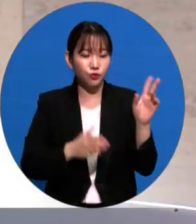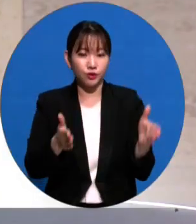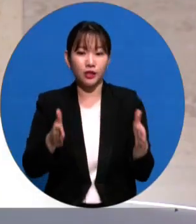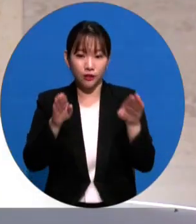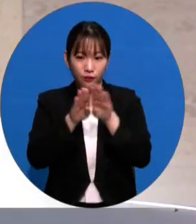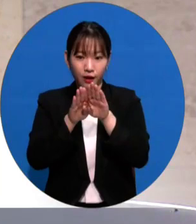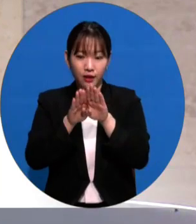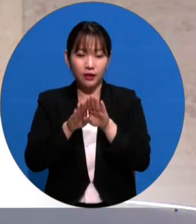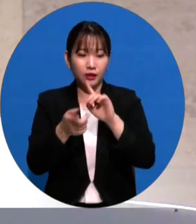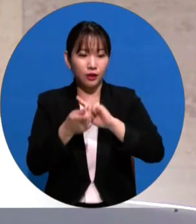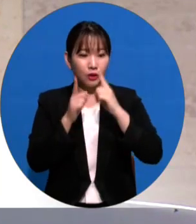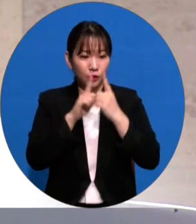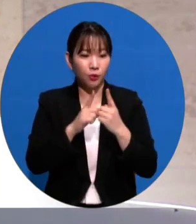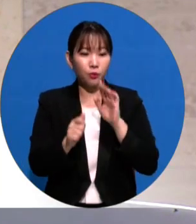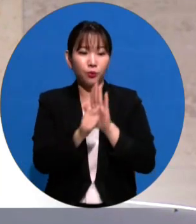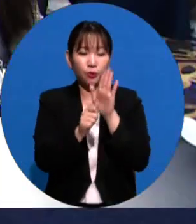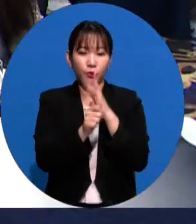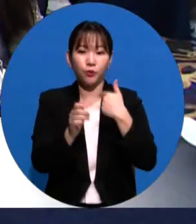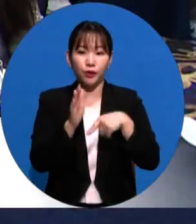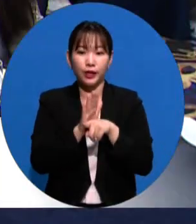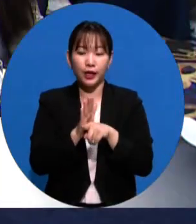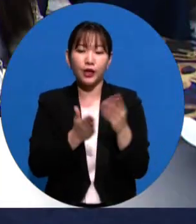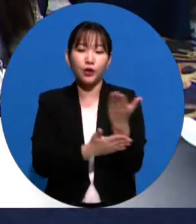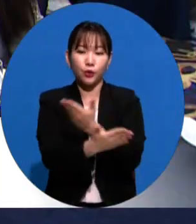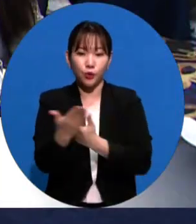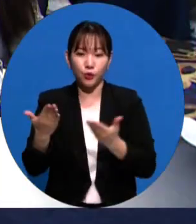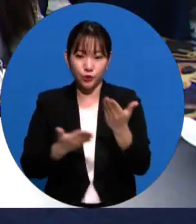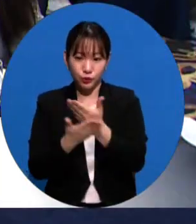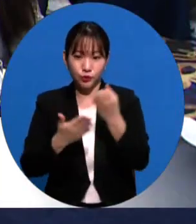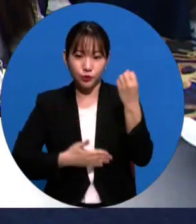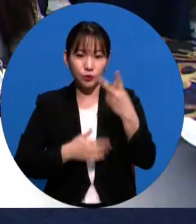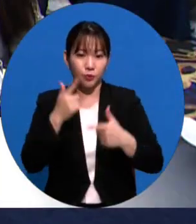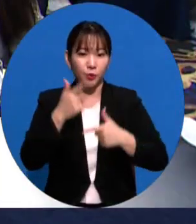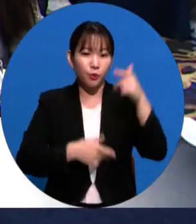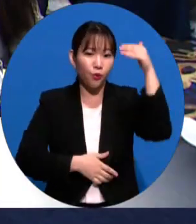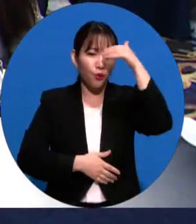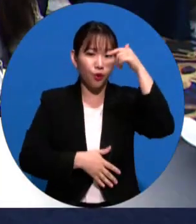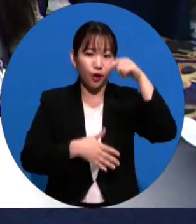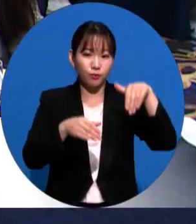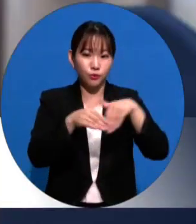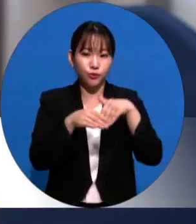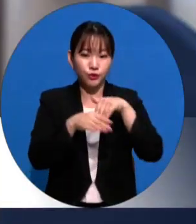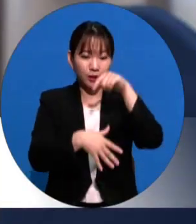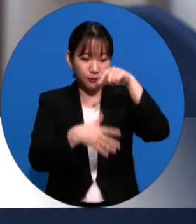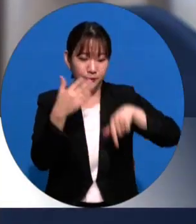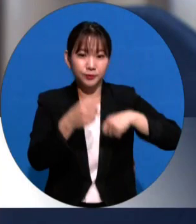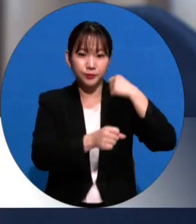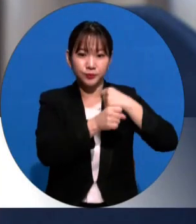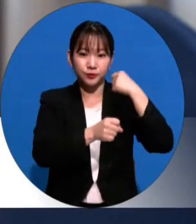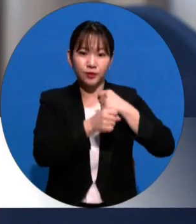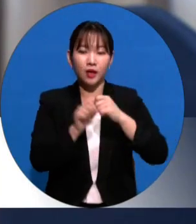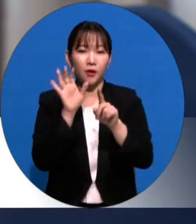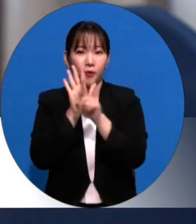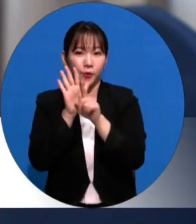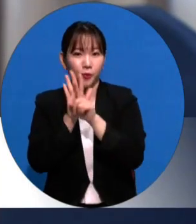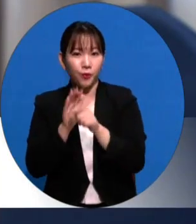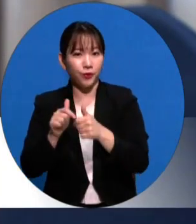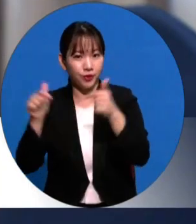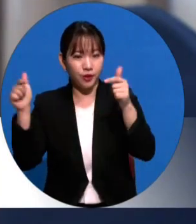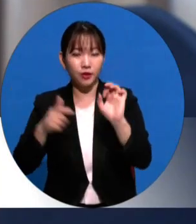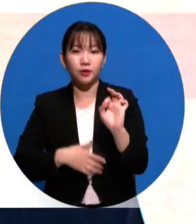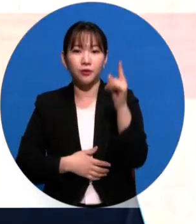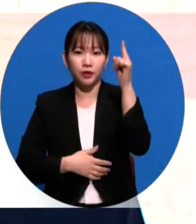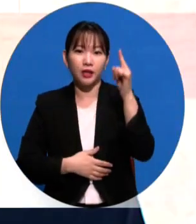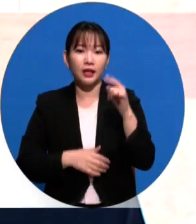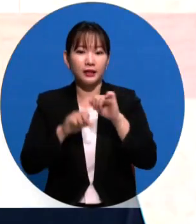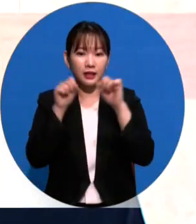기관은 상호협력 증진을 위한 친선 교류와 목포 관광 문화자원 콘텐츠 개발 홍보 강화 등의 사업을